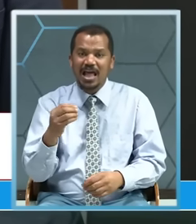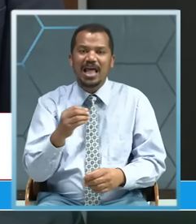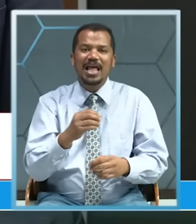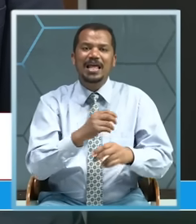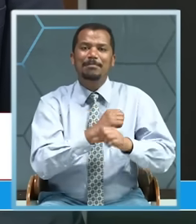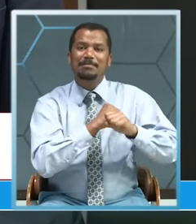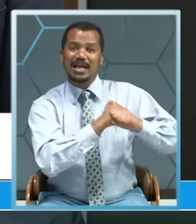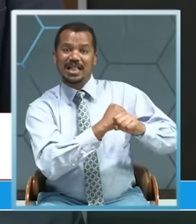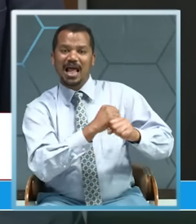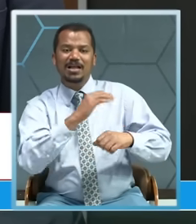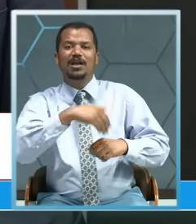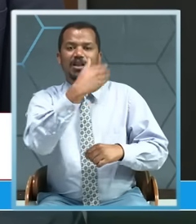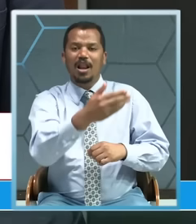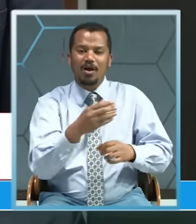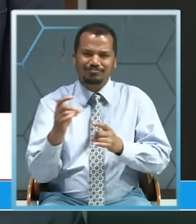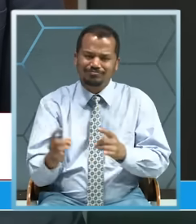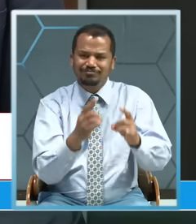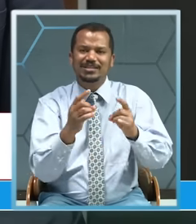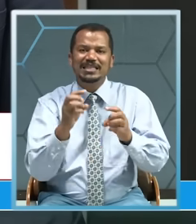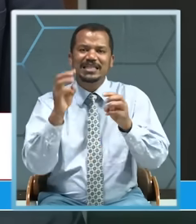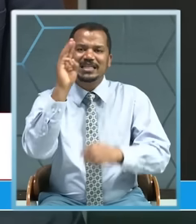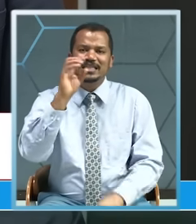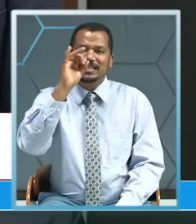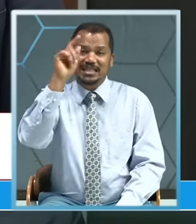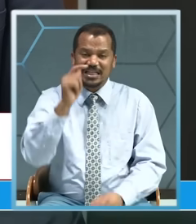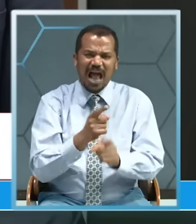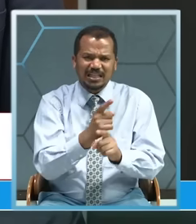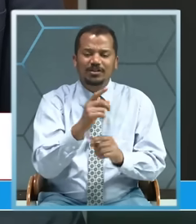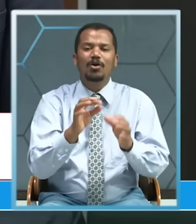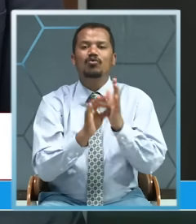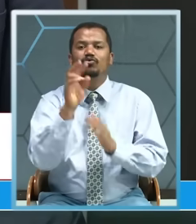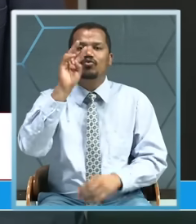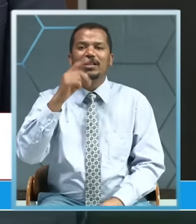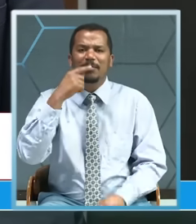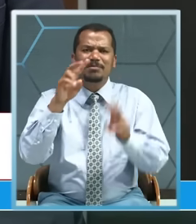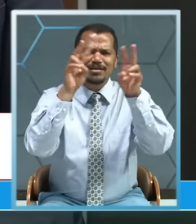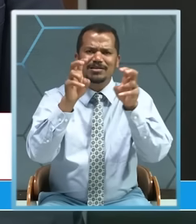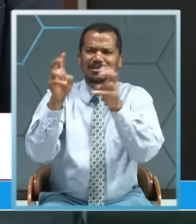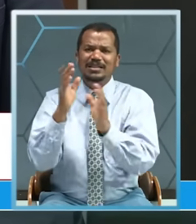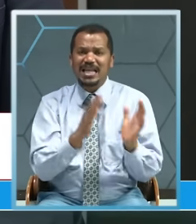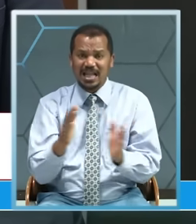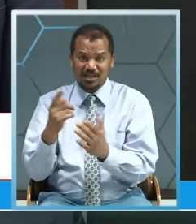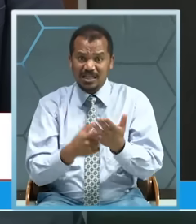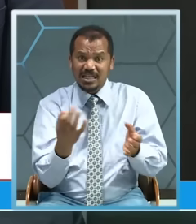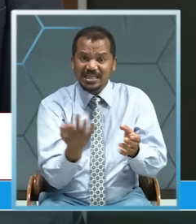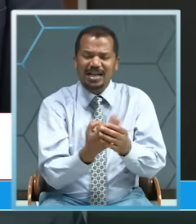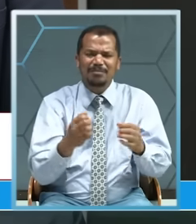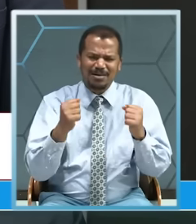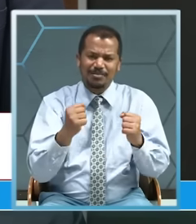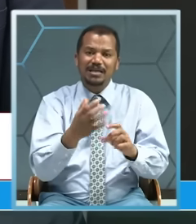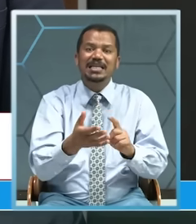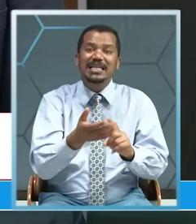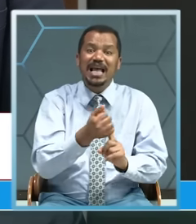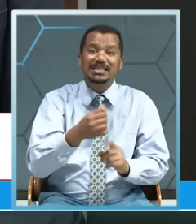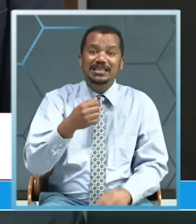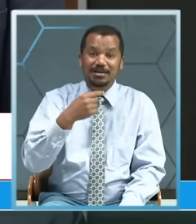እርገቶችና የመከታችን ቀጣይ ስትራቴጂዎች ስልቶችና አቅጣጫዎች ወይም ቁጥር 2 በሚል ርዕስ ያዘጋጀው ይህ ሰነድ